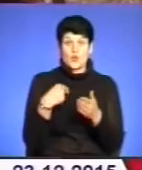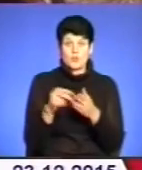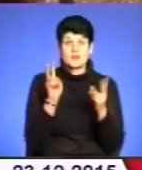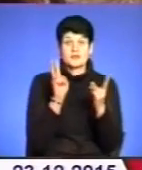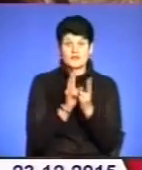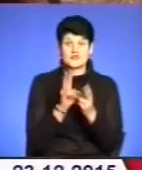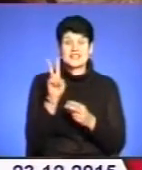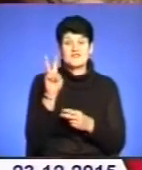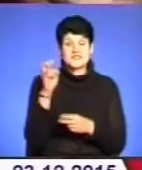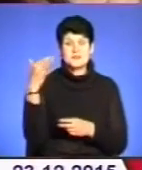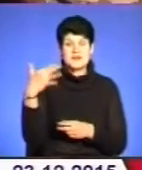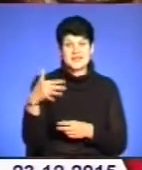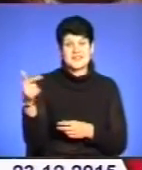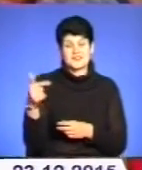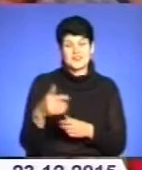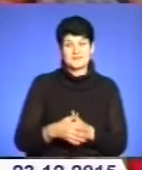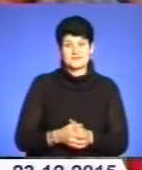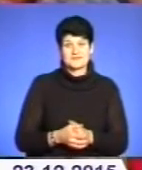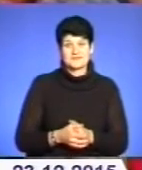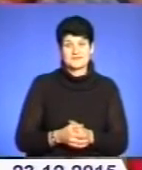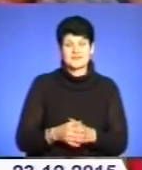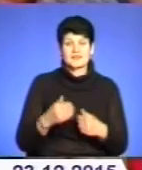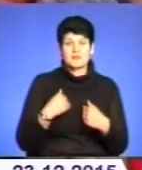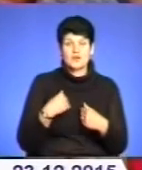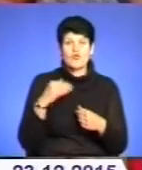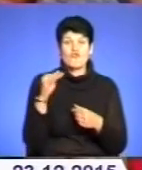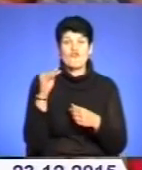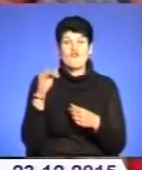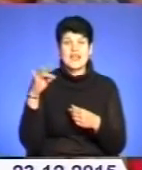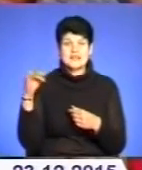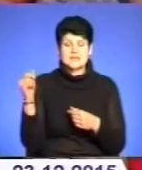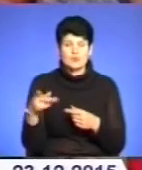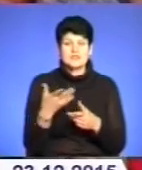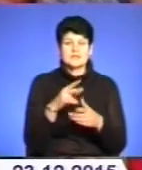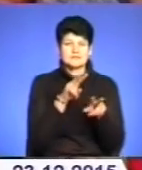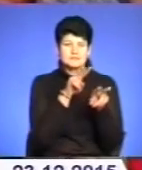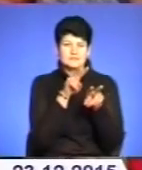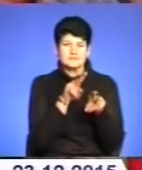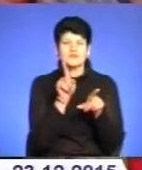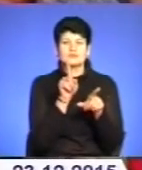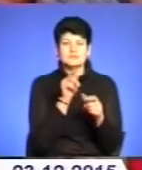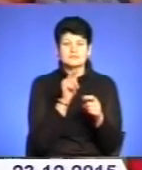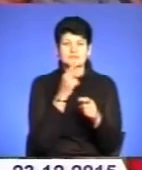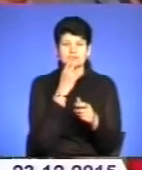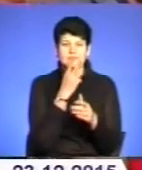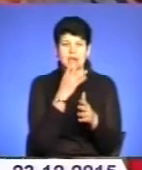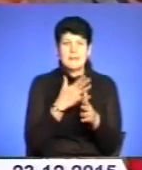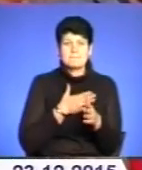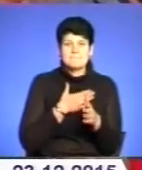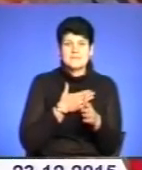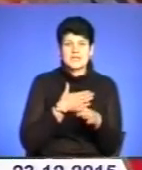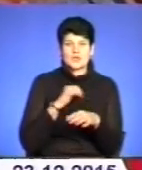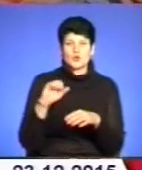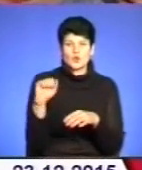ним за 250 гривень. Ми всі в Фейсбуці, ми всі слідкуємо за тим, хто що постить. І мені мій